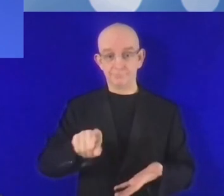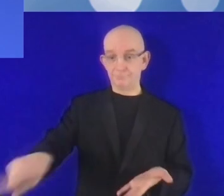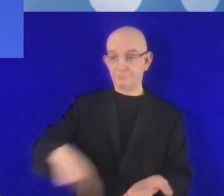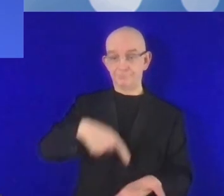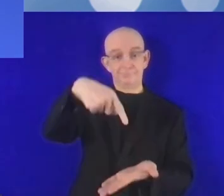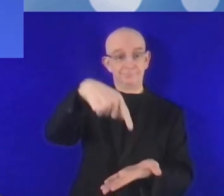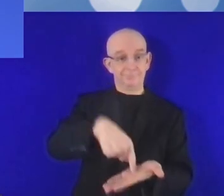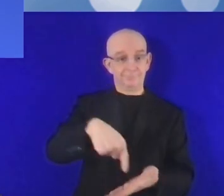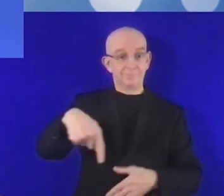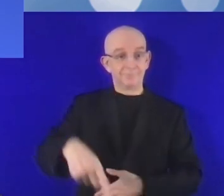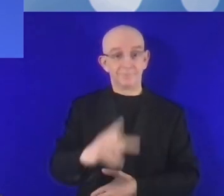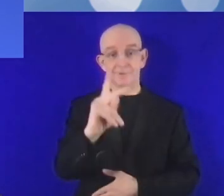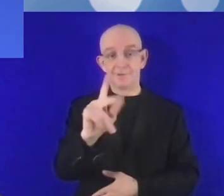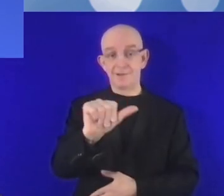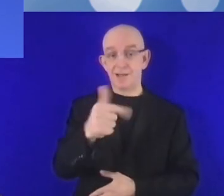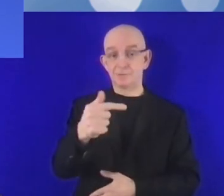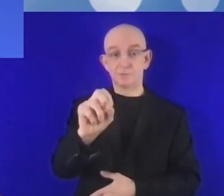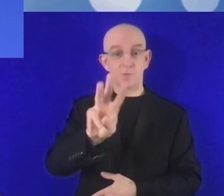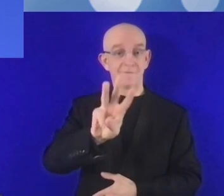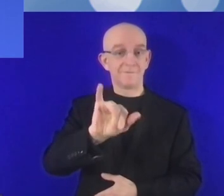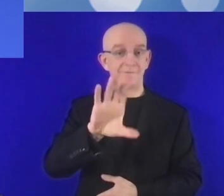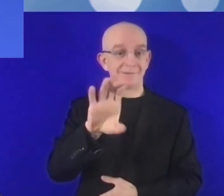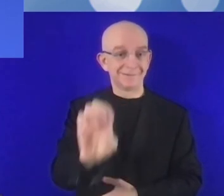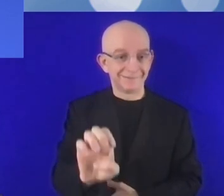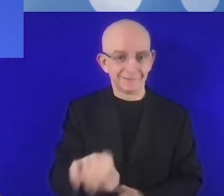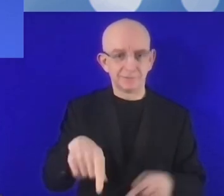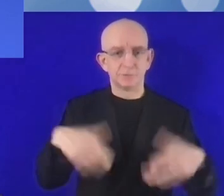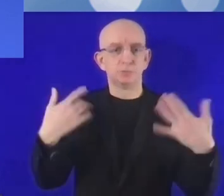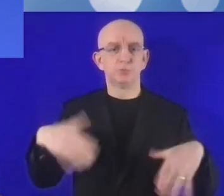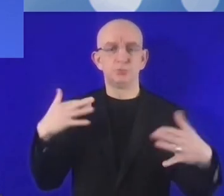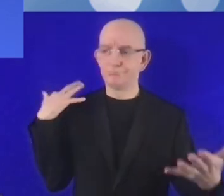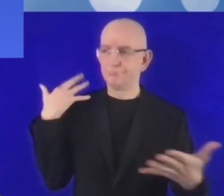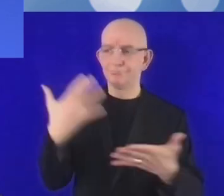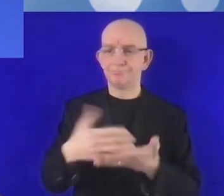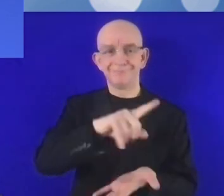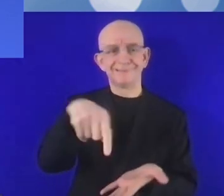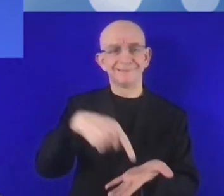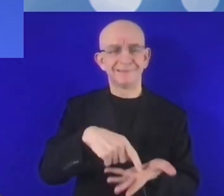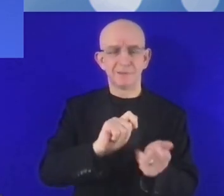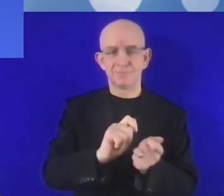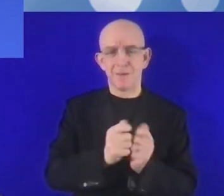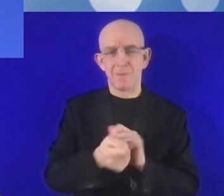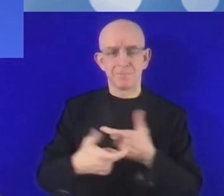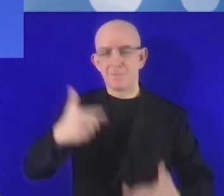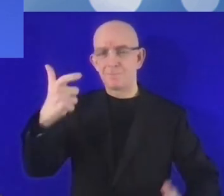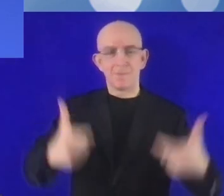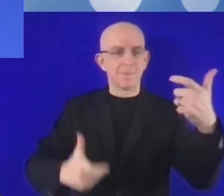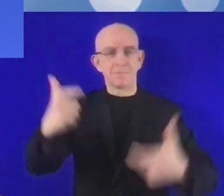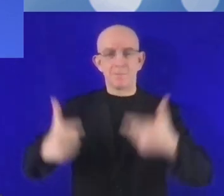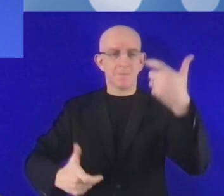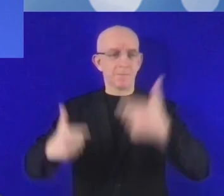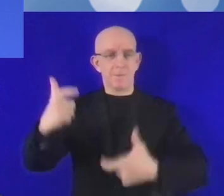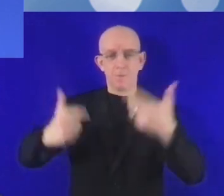于创新和发展。我非常高兴在第一天能够说我们今天的活